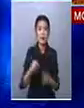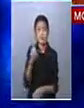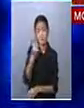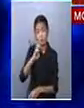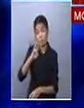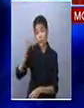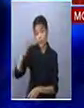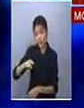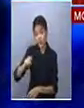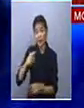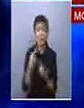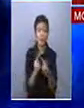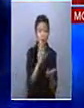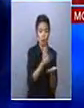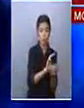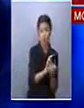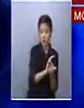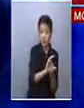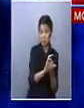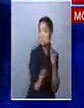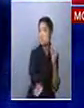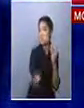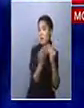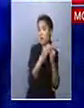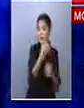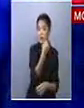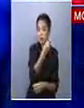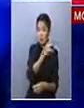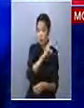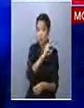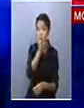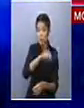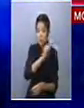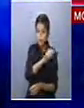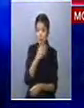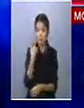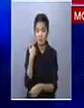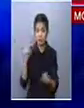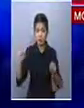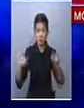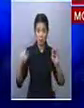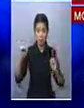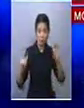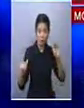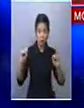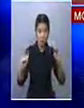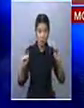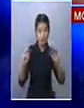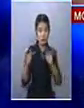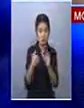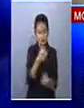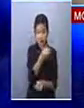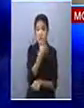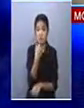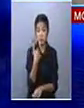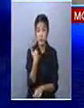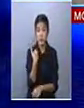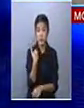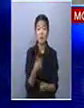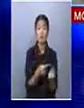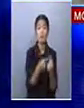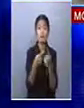แต่ว่ากองทุน ETF กองเนี้ยปรับเพิ่มขึ้น 16% นะครับก็แสดงว่าช็อตเนี่ยค่อนข้างจะมีผลค่อนข้างดีนะครับอีกอันนึ